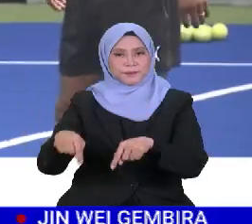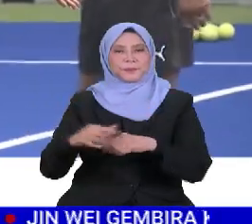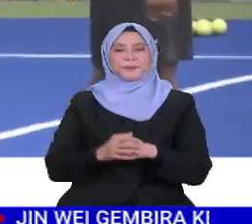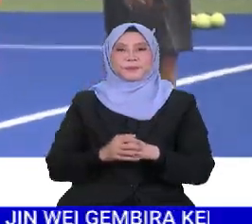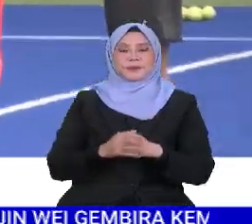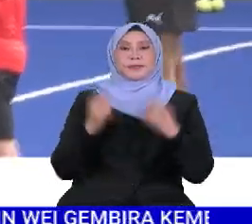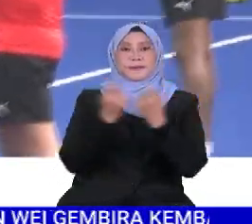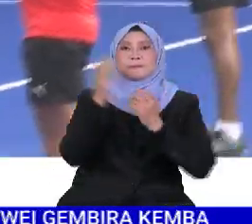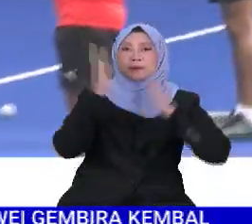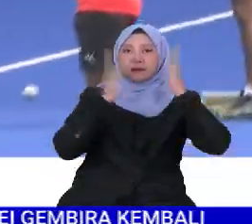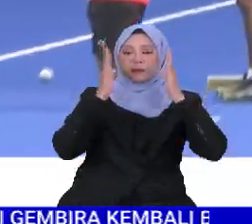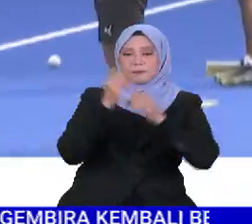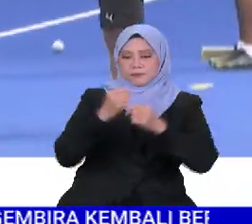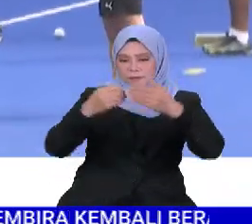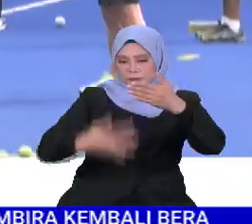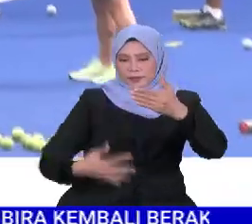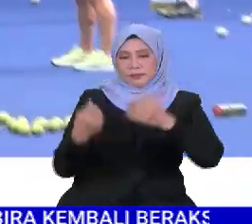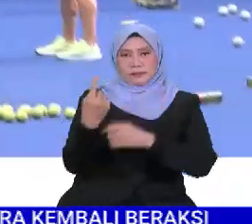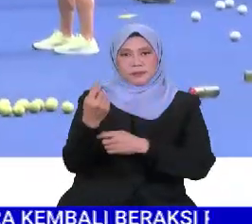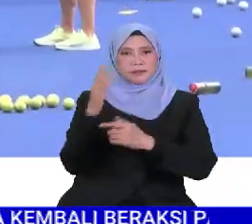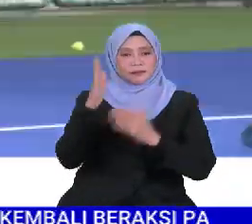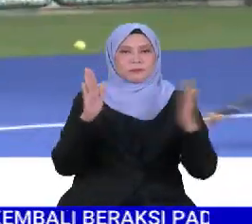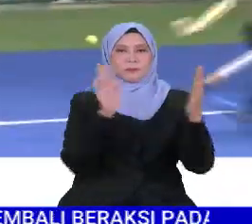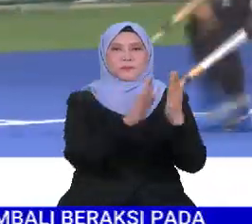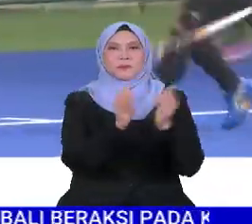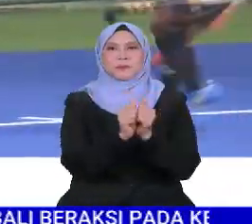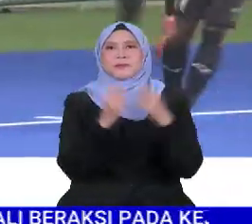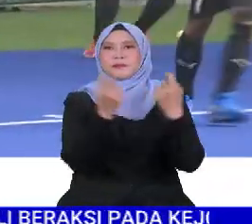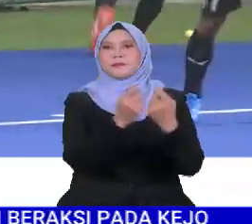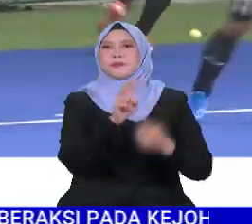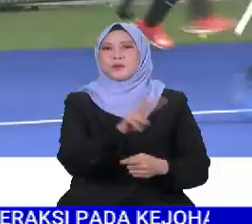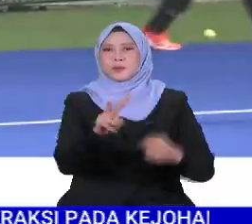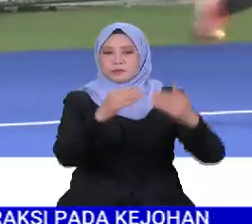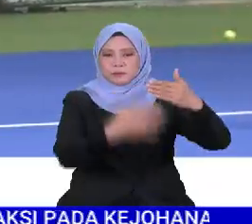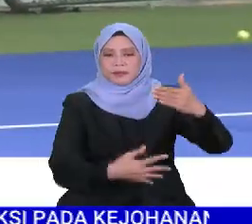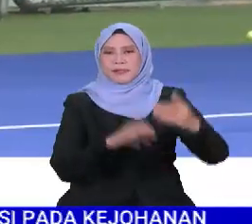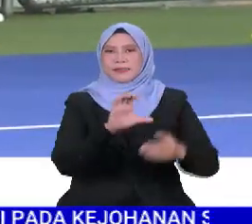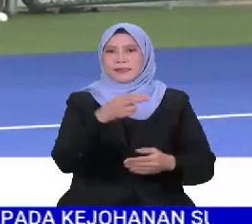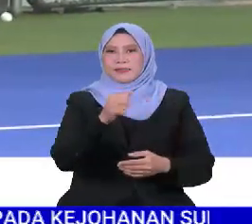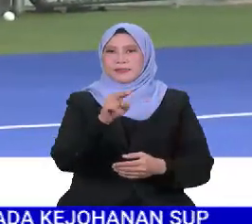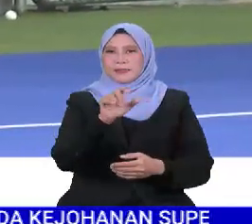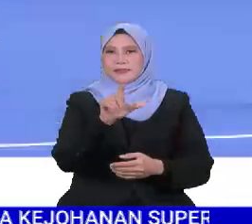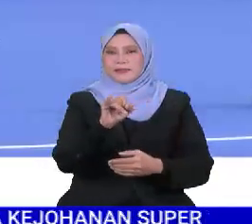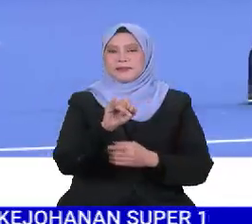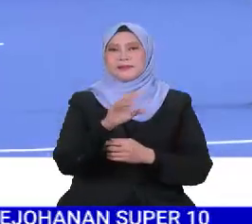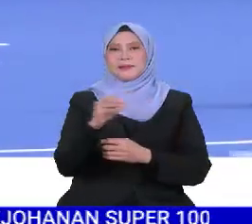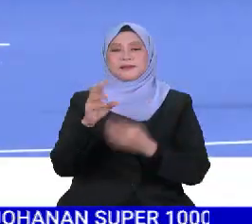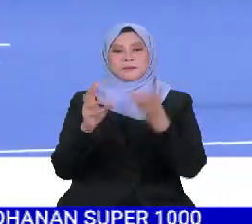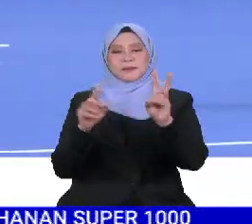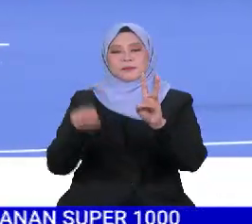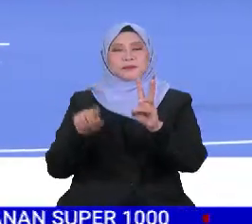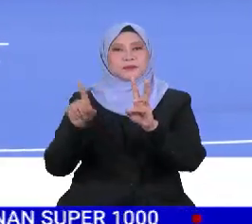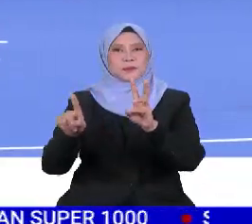Skuad kebangsaan yang menduduki ranking ke-11 dunia akan berdepan pasukan ke-22 dunia Chile bagi aksi kedua pada 16